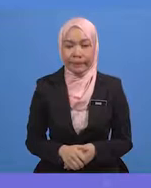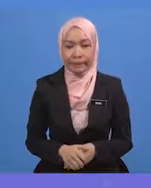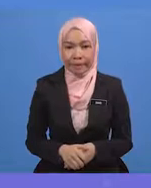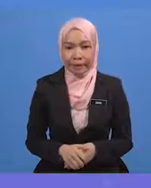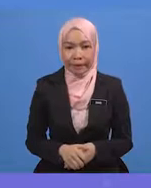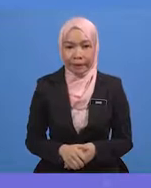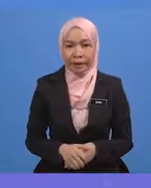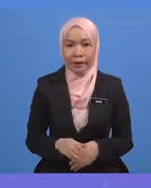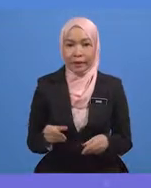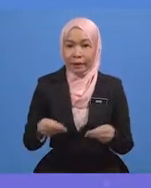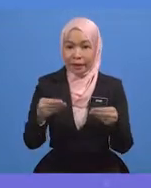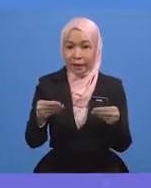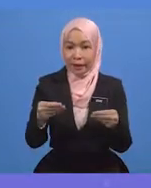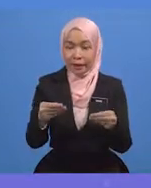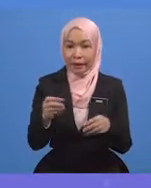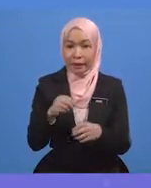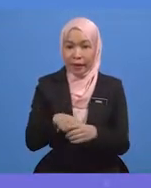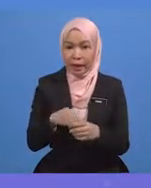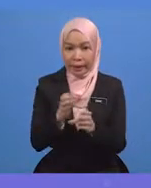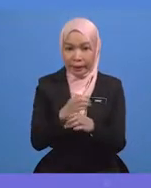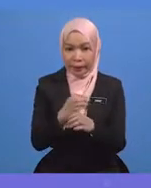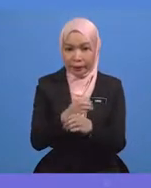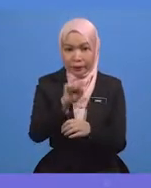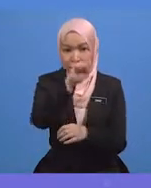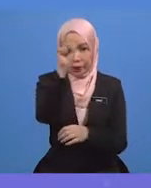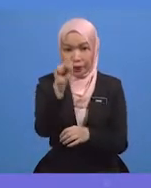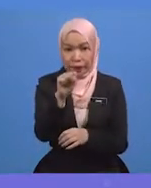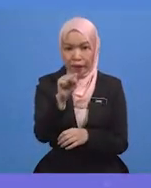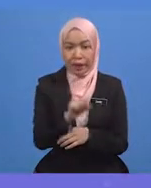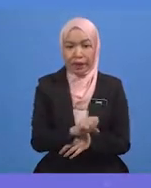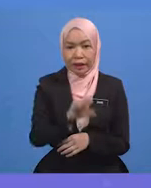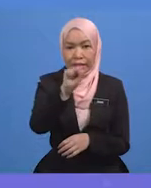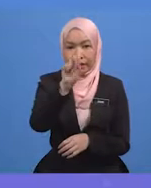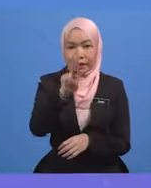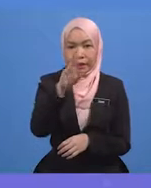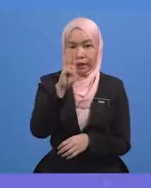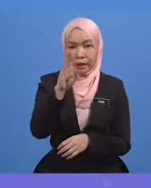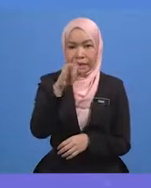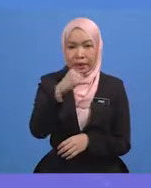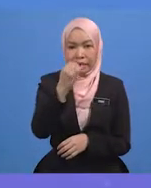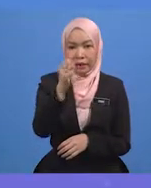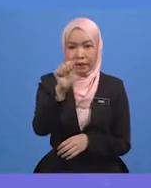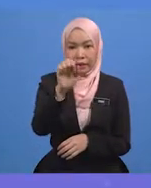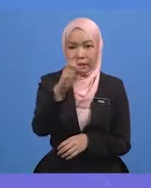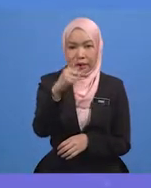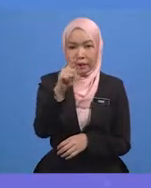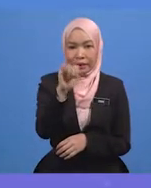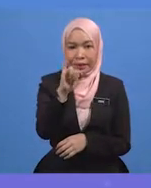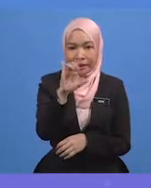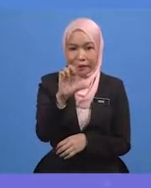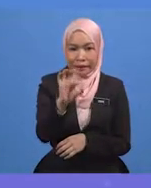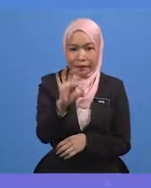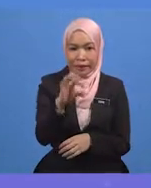ini diberikan dalam bentuk soalan subjektif dalam kertas satu. Tentunya soalan ini